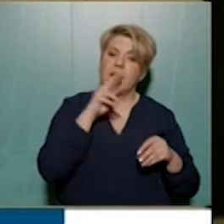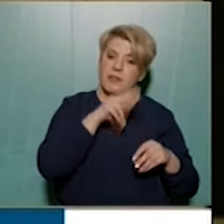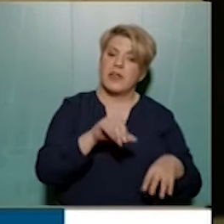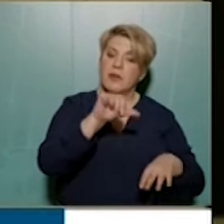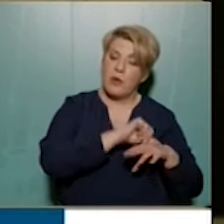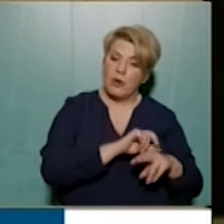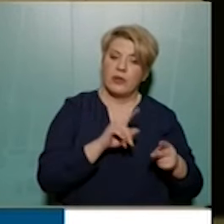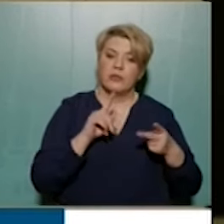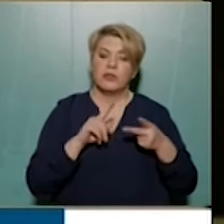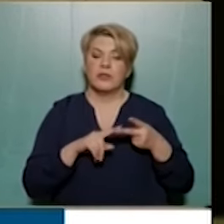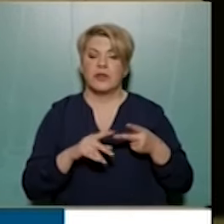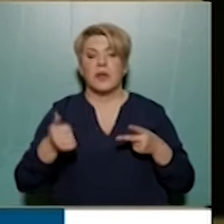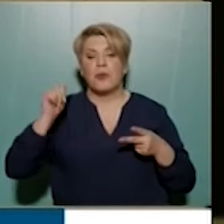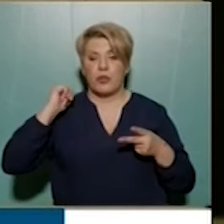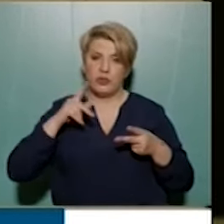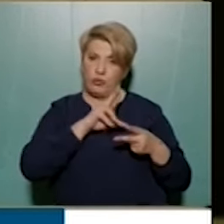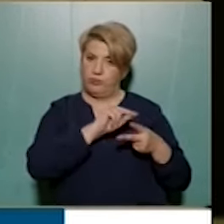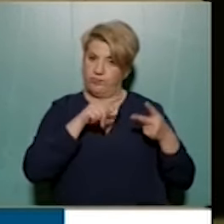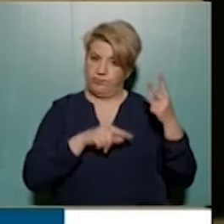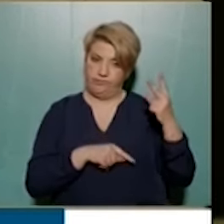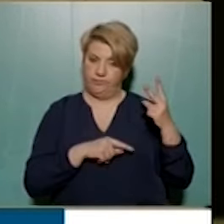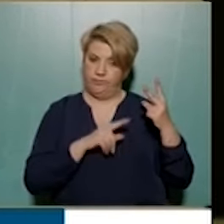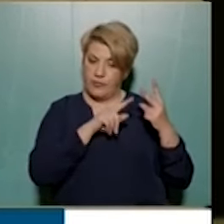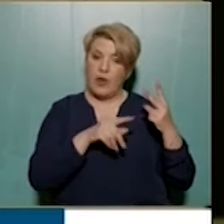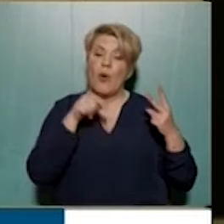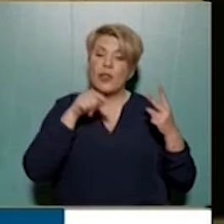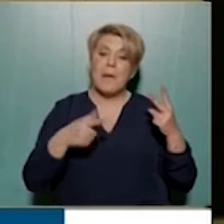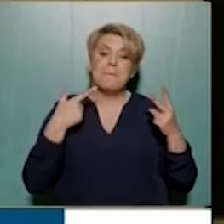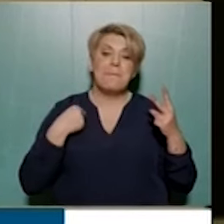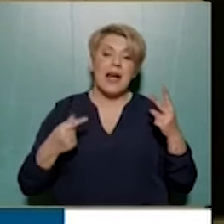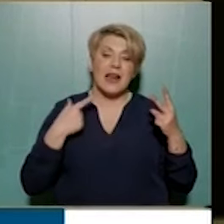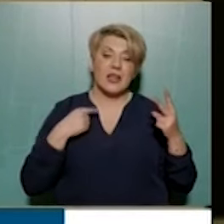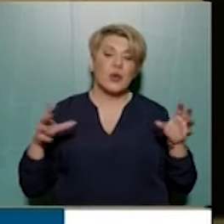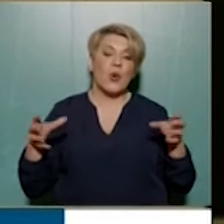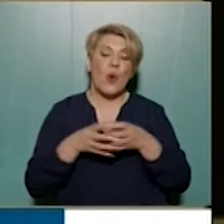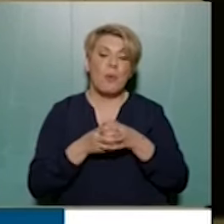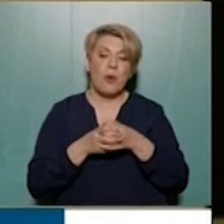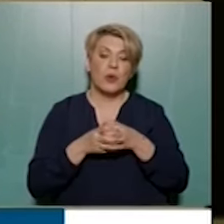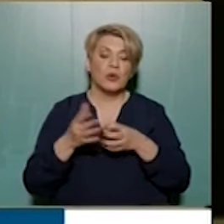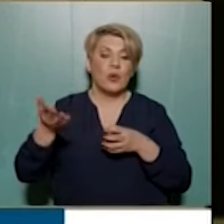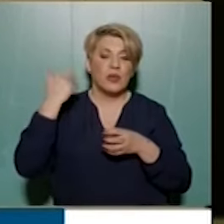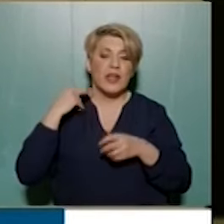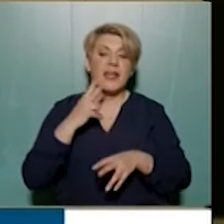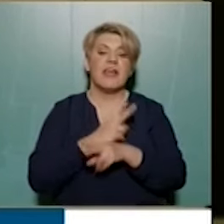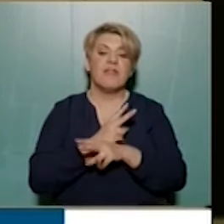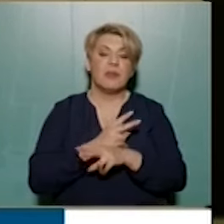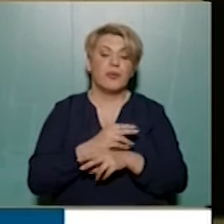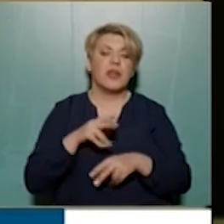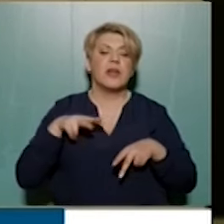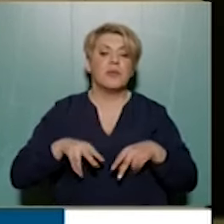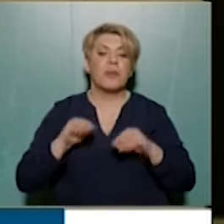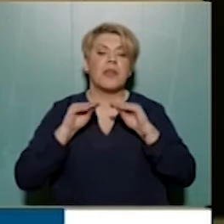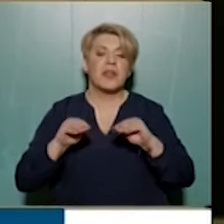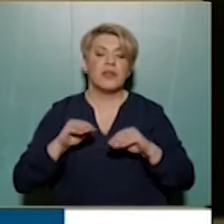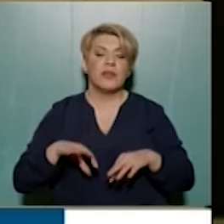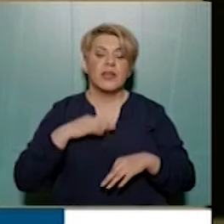η πόλη μας και ένα από το προχθεσινό. Όταν στελέχη αυτών των κομμάτων όπως ο τότε υφυπουργός ή υπουργός, δεν θυμάμαι,